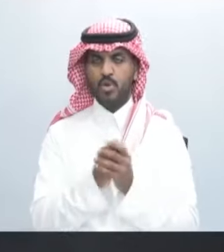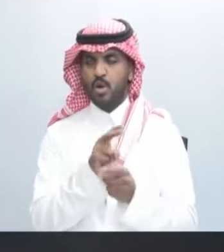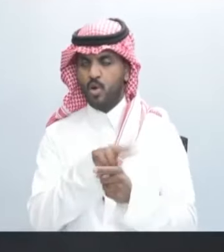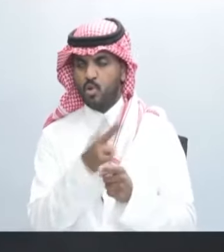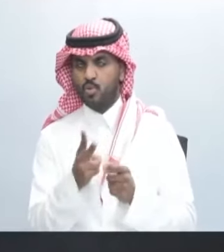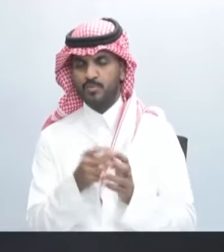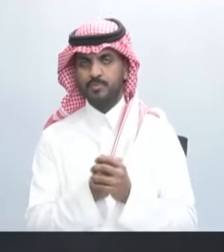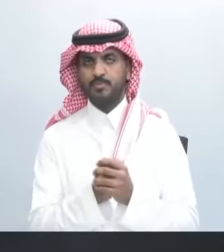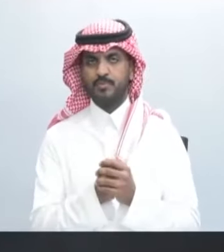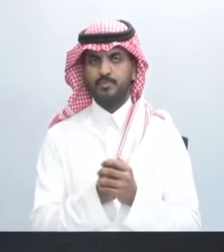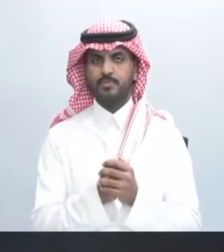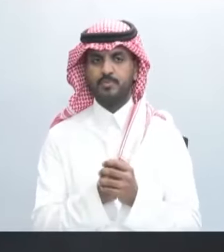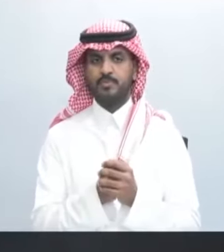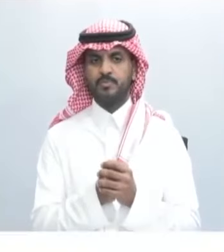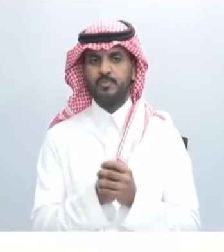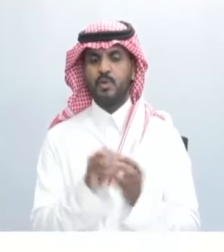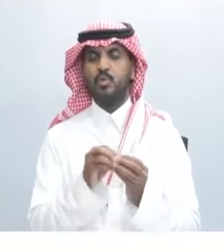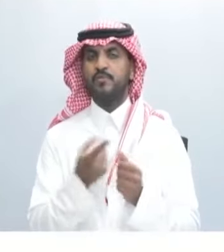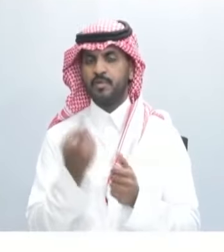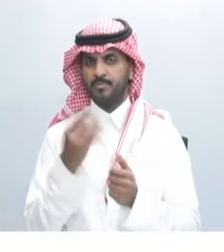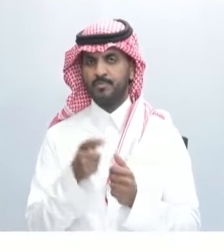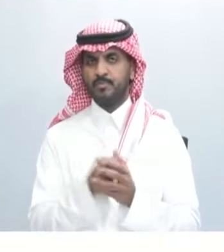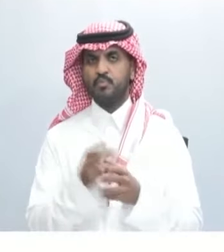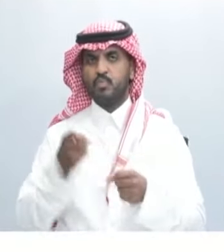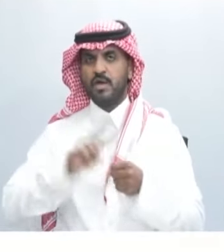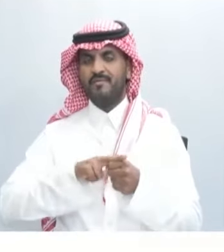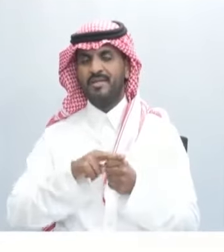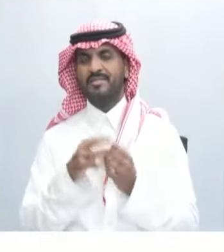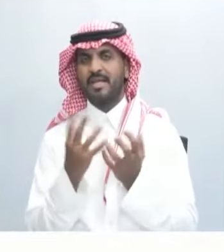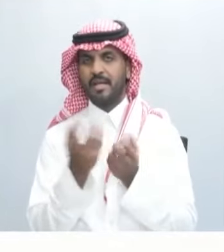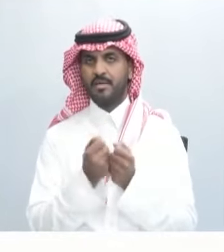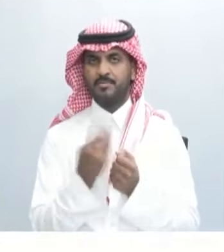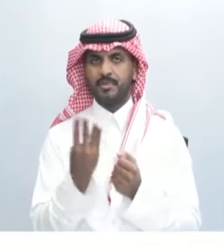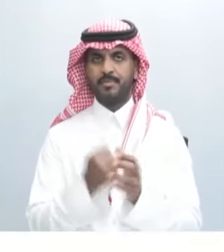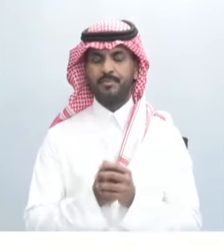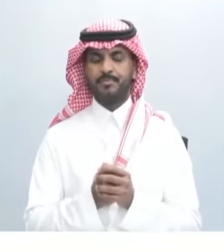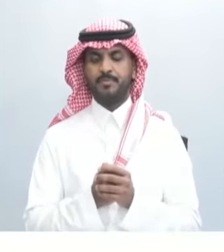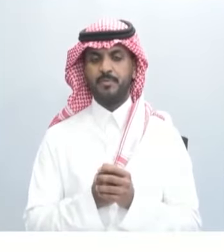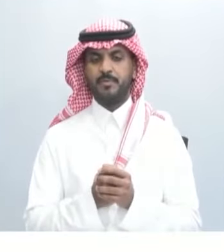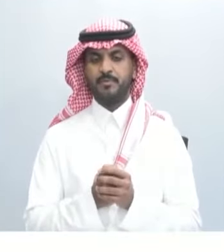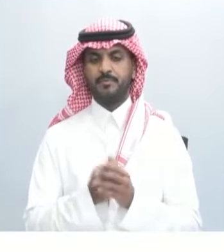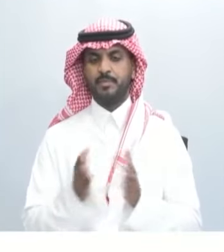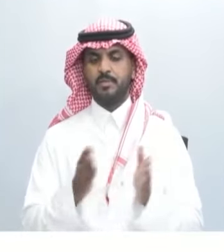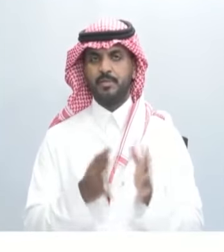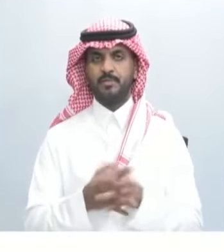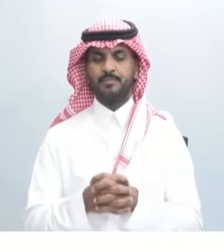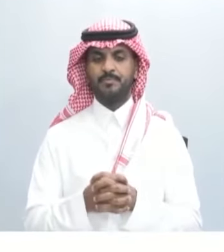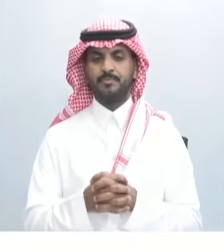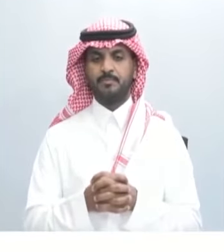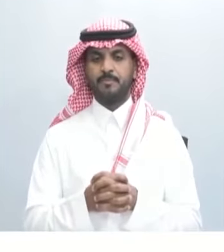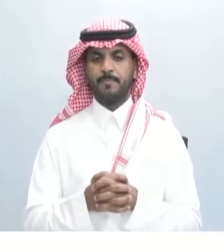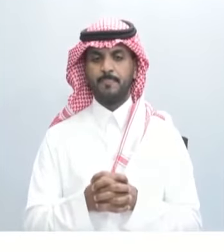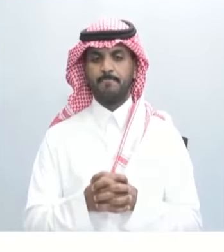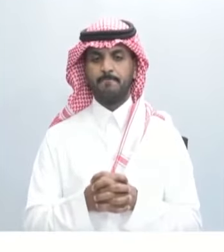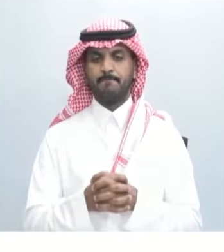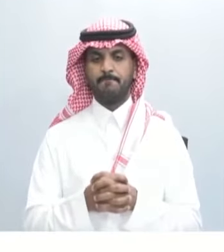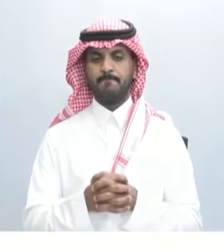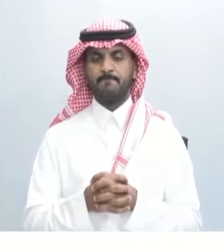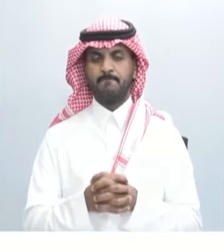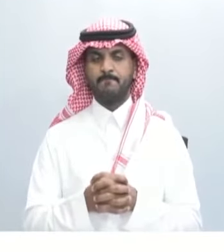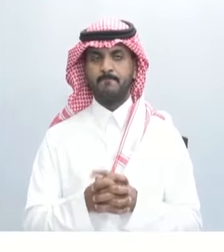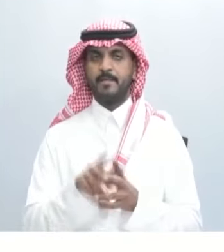غير اللون الذي لونا فيه مضاعفات العدد اربعه فستكون كالتالي ابنائي بناتي طيب